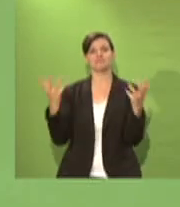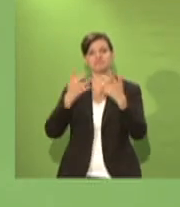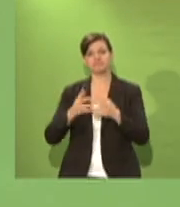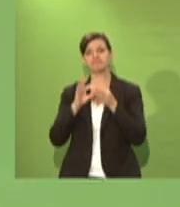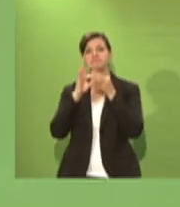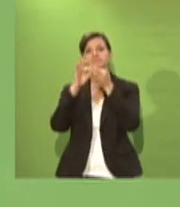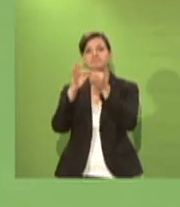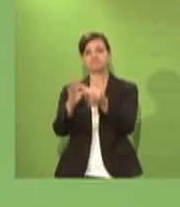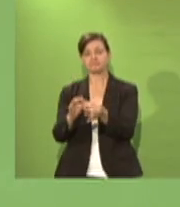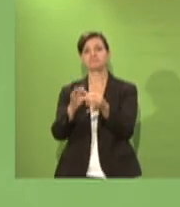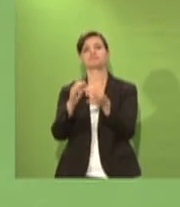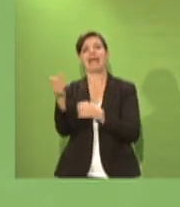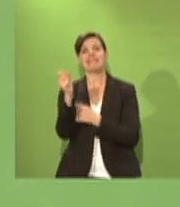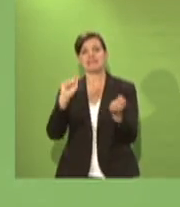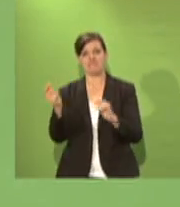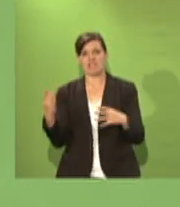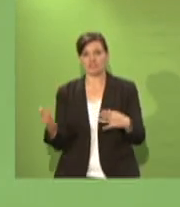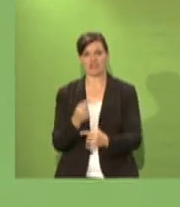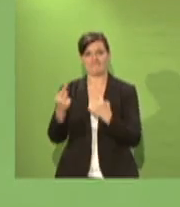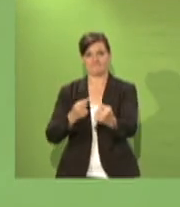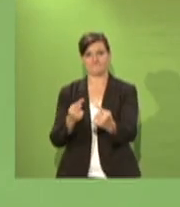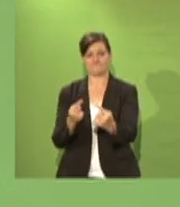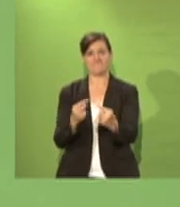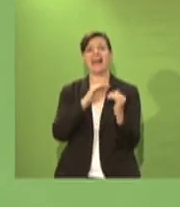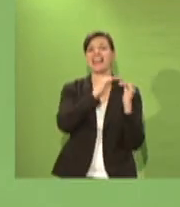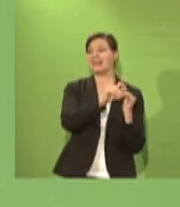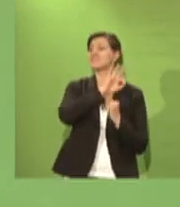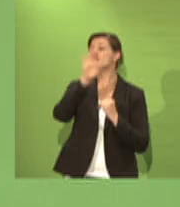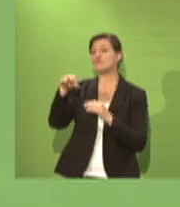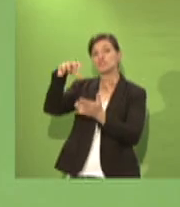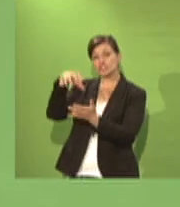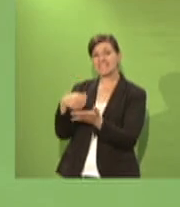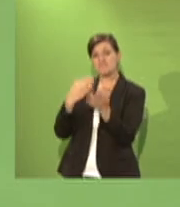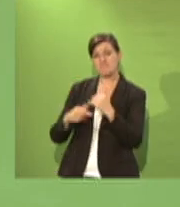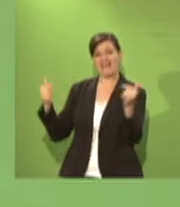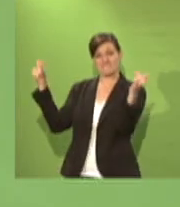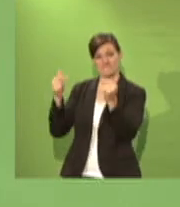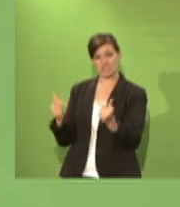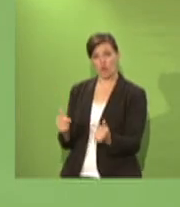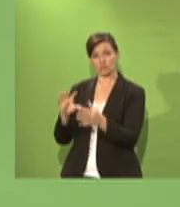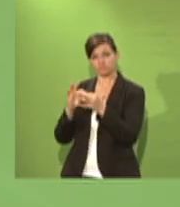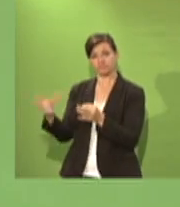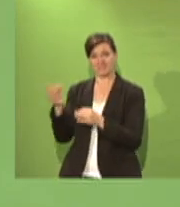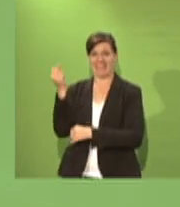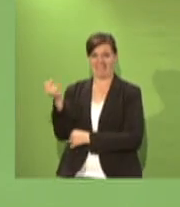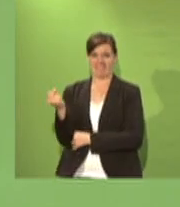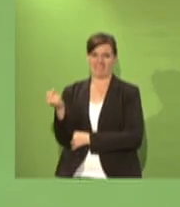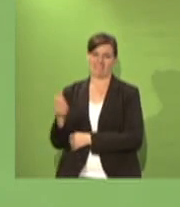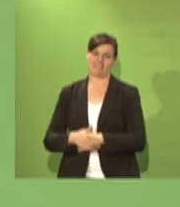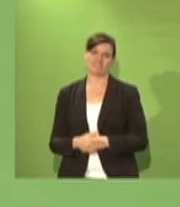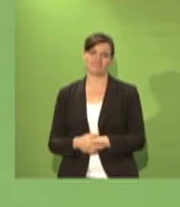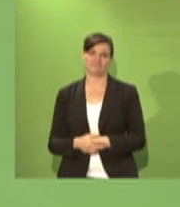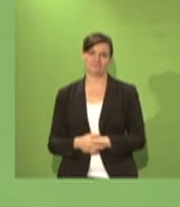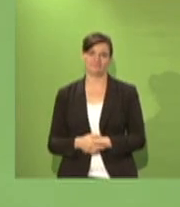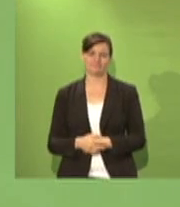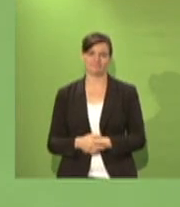schaffen. Sie werden auch in Zukunft die Städte mehr und mehr mitversorgen, was die Energiewende eben so mit sich bringt. Und